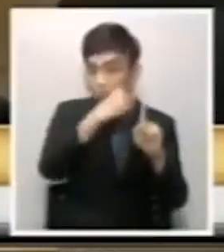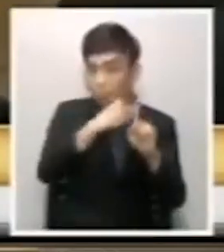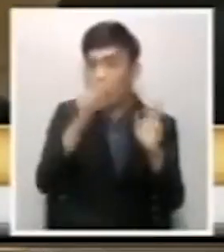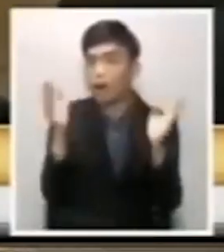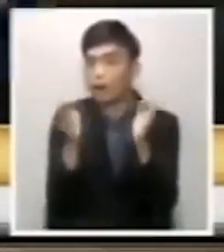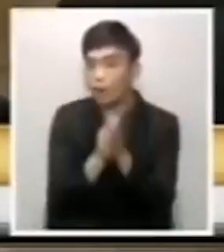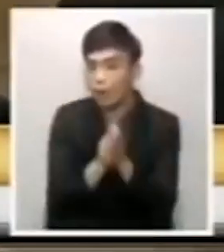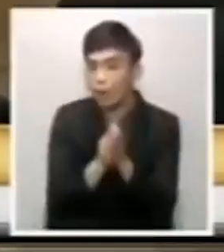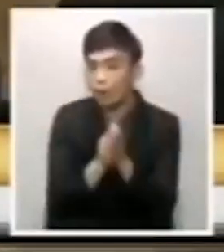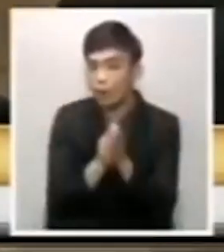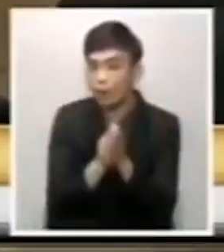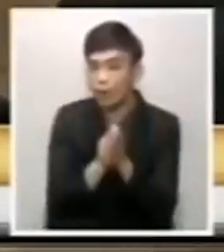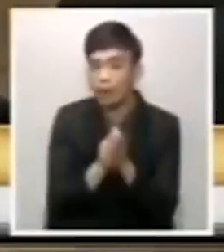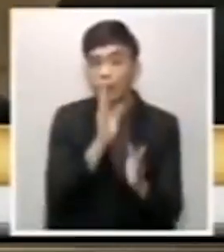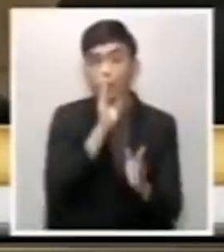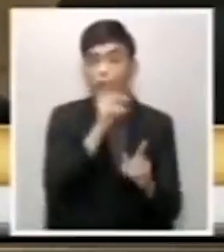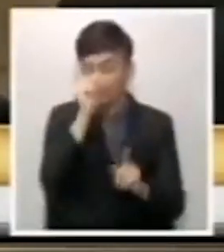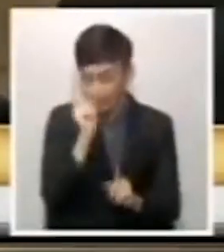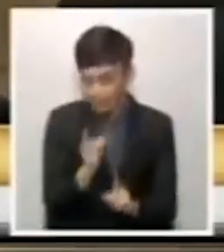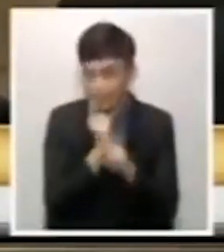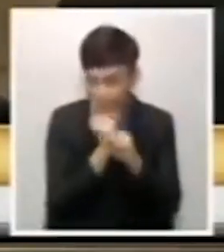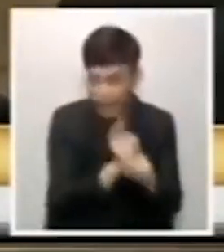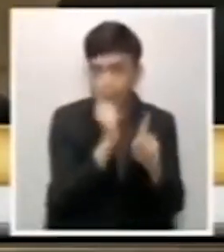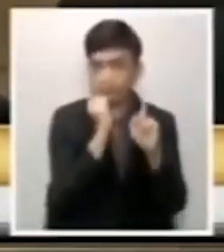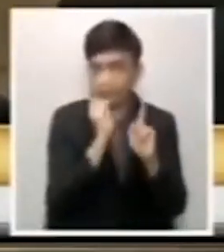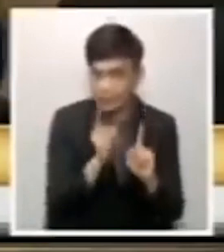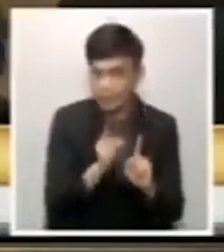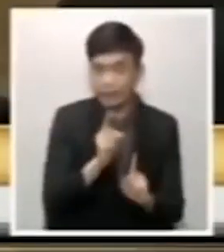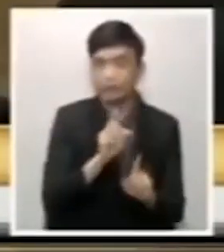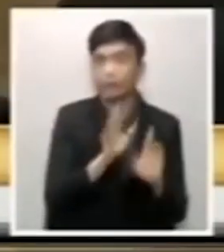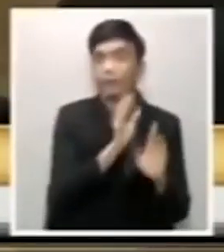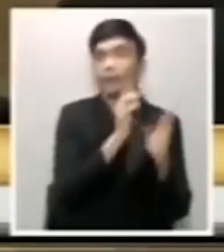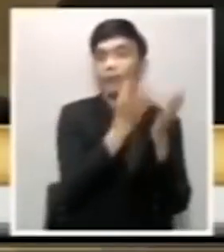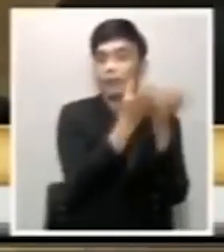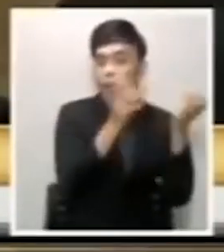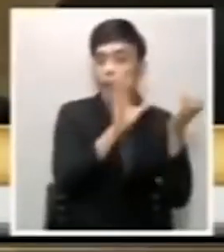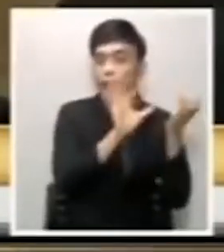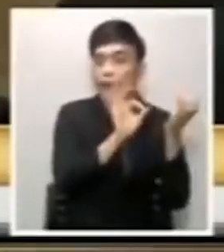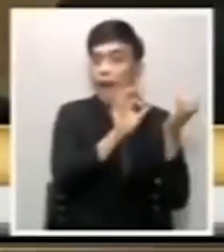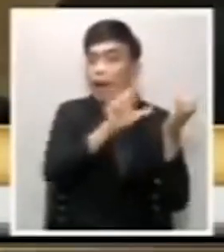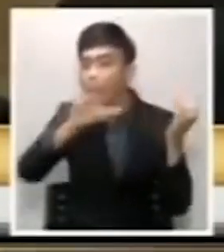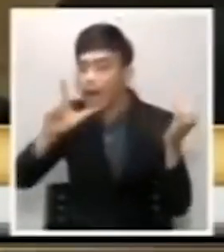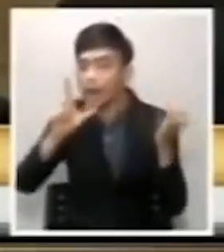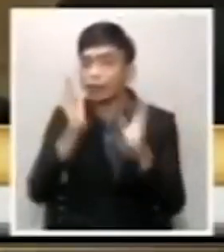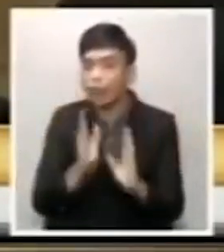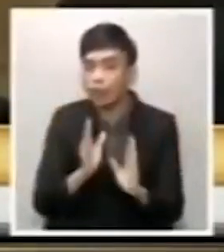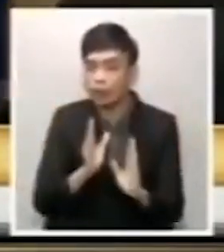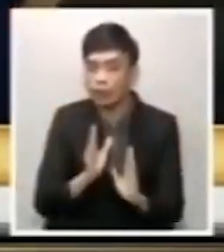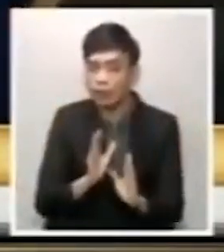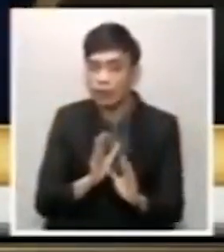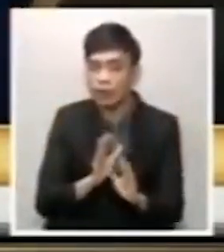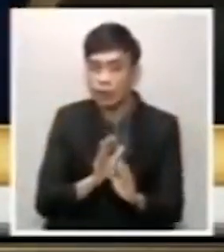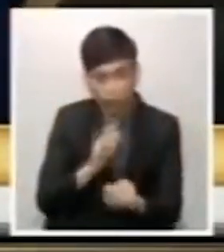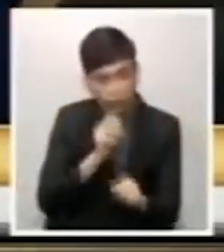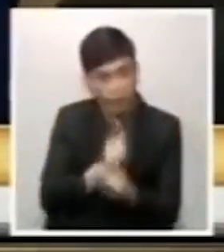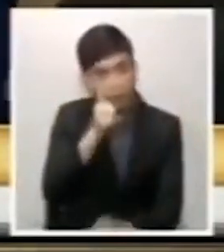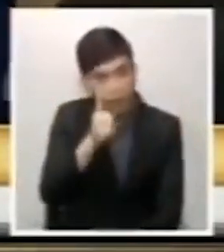รมนูญเนี่ย126คนเนี่ยซึ่งถ้าเกิดคิดเป็นสัดส่วนคือ9ล้านคนเนี่ยกลับเพียงพอที่จะเลือกนายกรัฐมนตรี